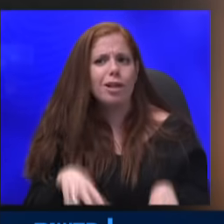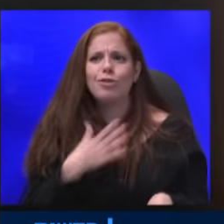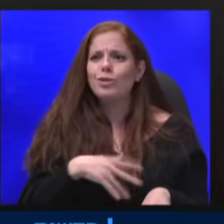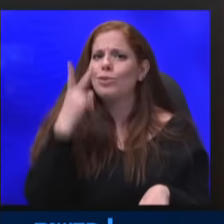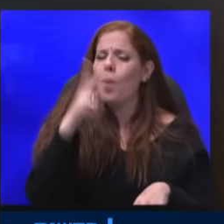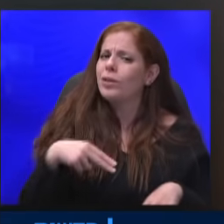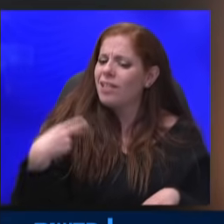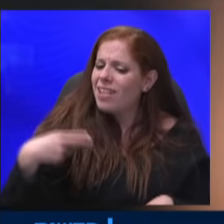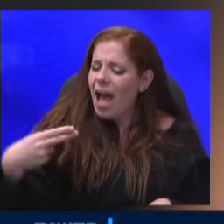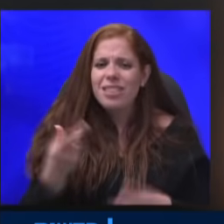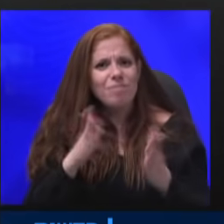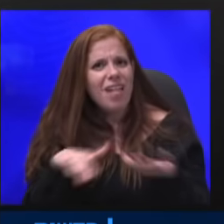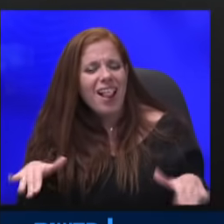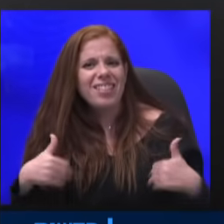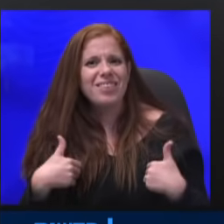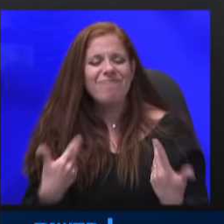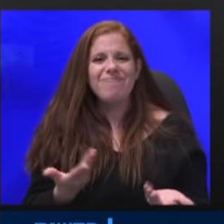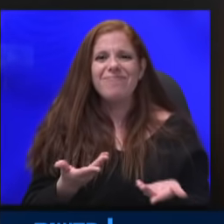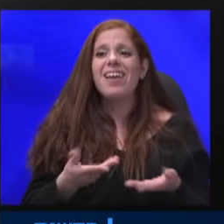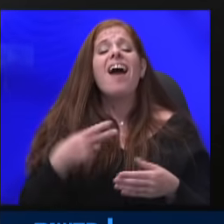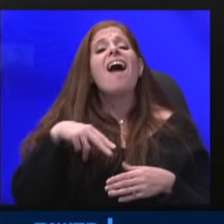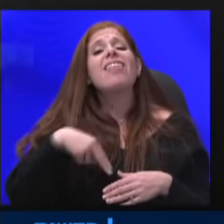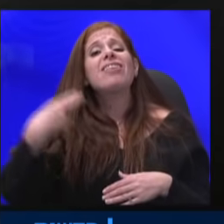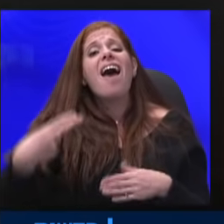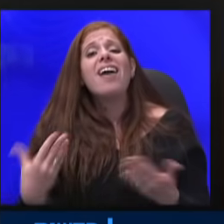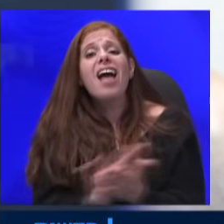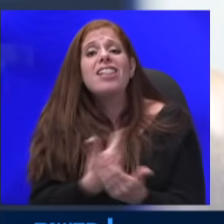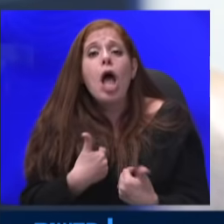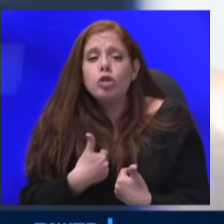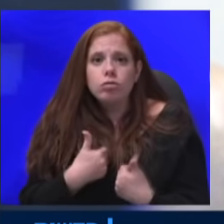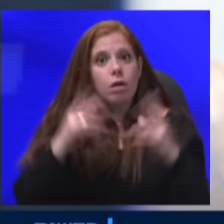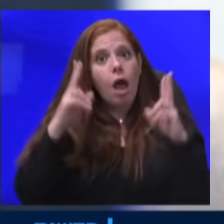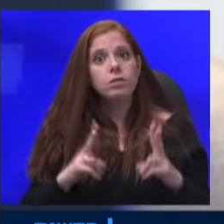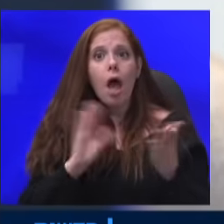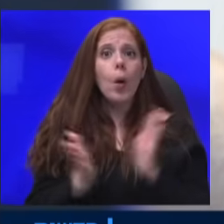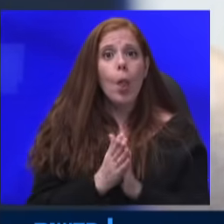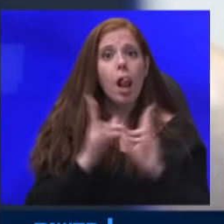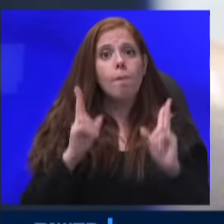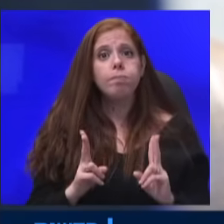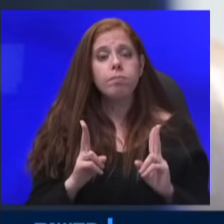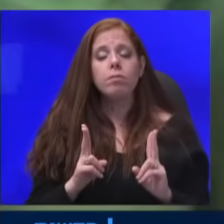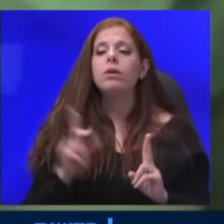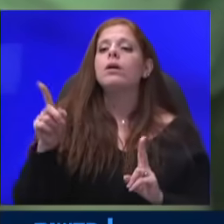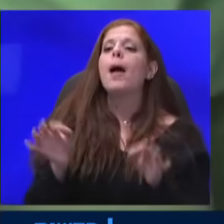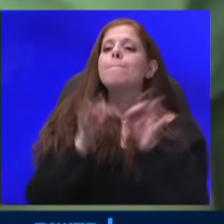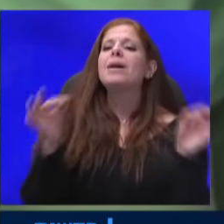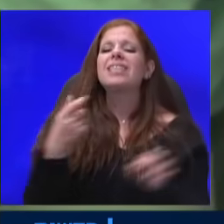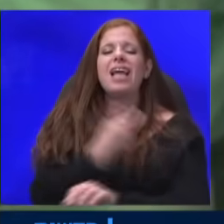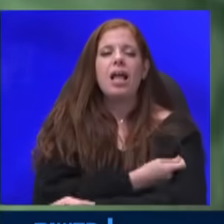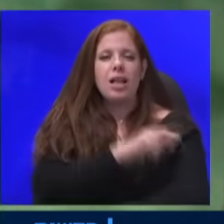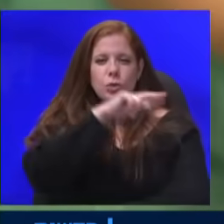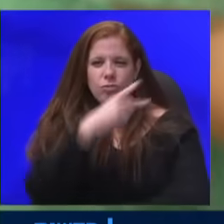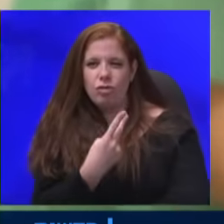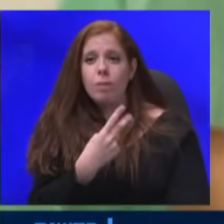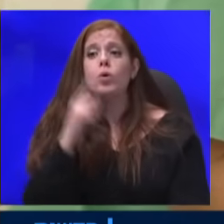נכדים, רצינו לראות ילדים, נולד לי נכד חדש, כל זה נעצר. מאז החל סבב החיסונים השני, ידוע על 63